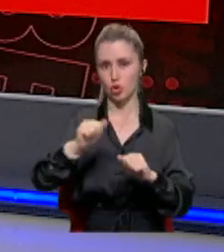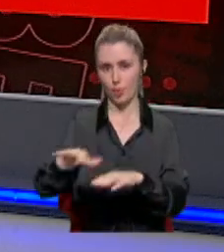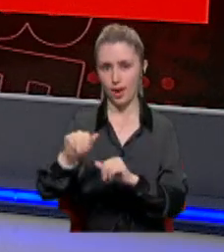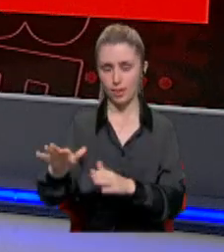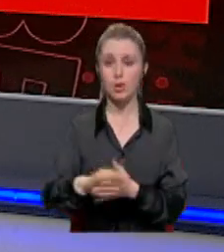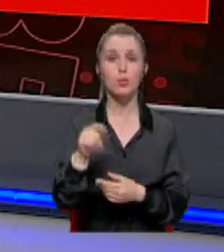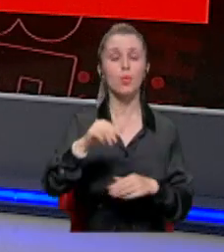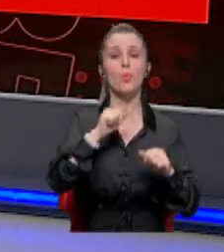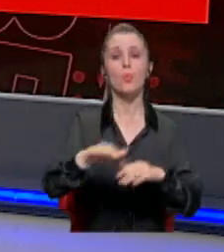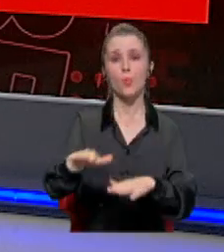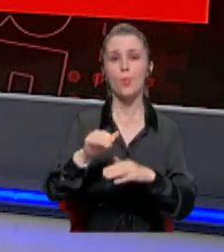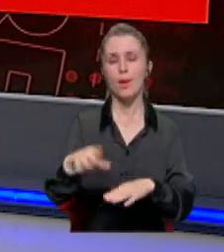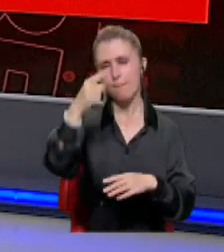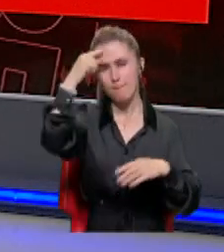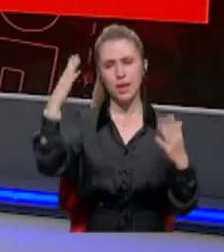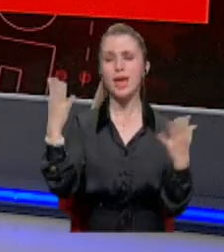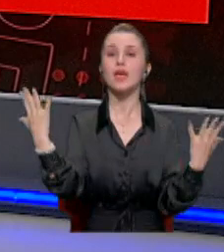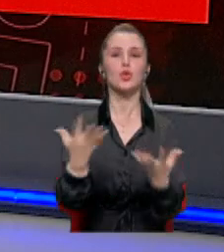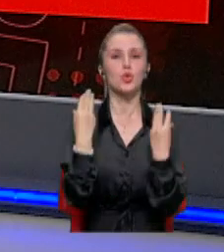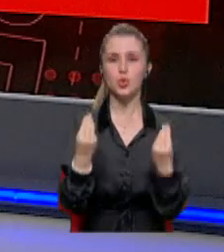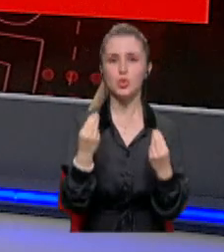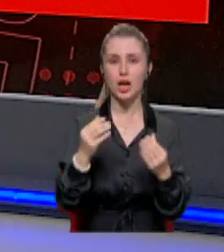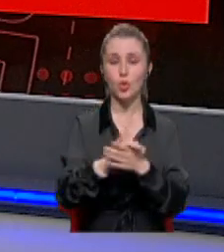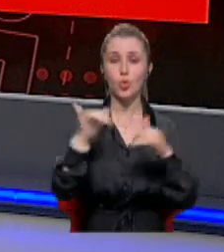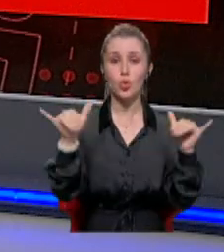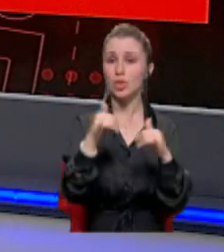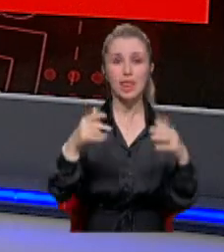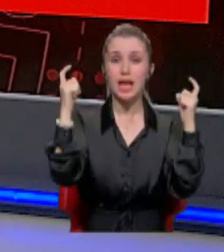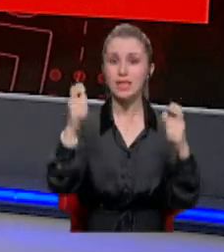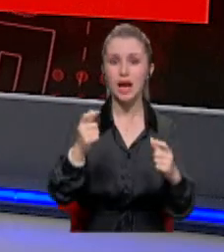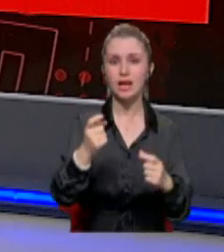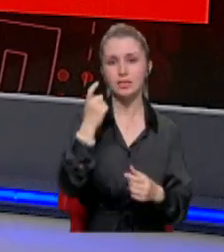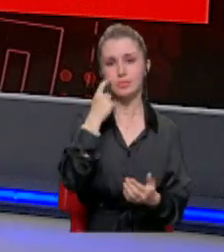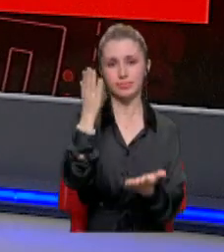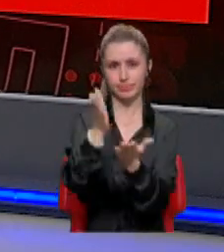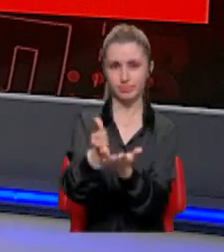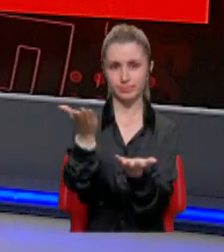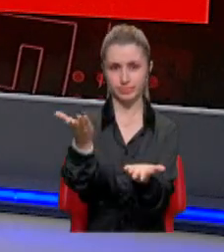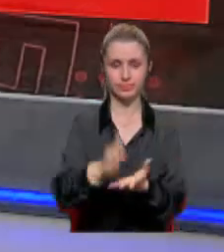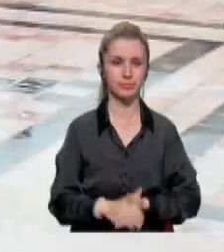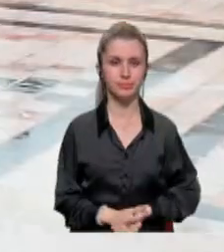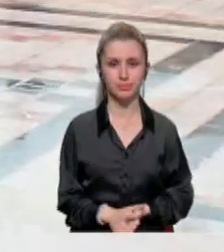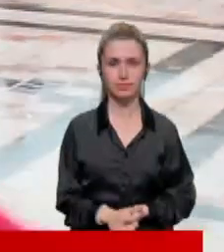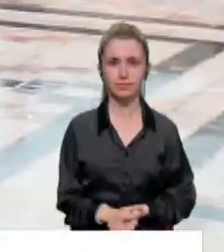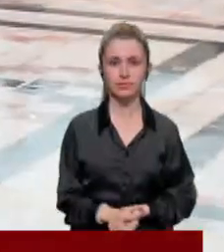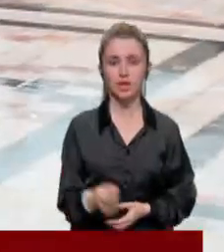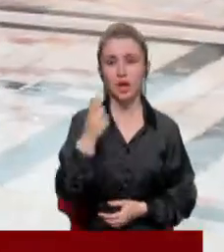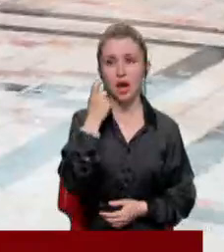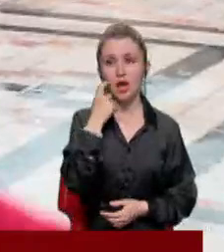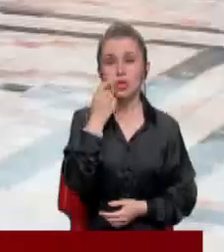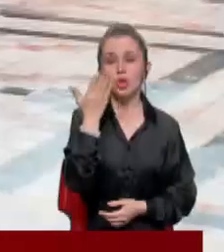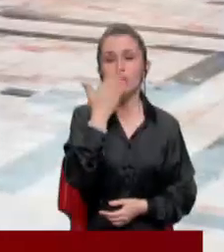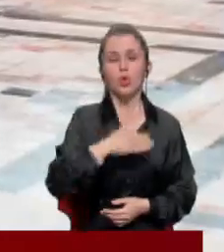Bayramı. Bu bayramın belki de en güzel kutlandığı adres Anıtkabir. Atatürk